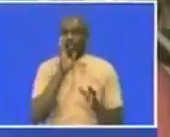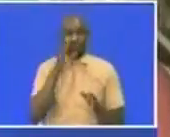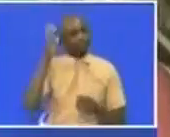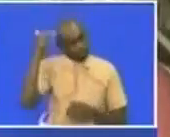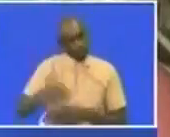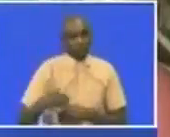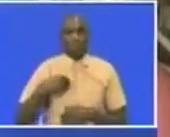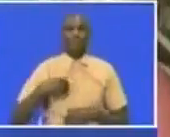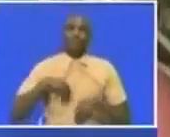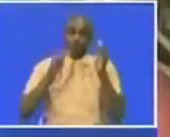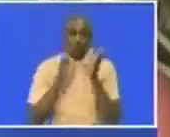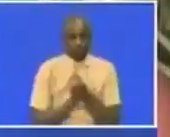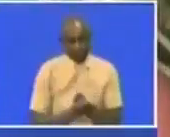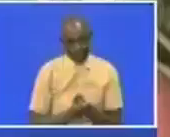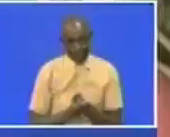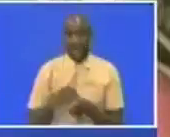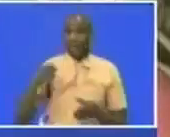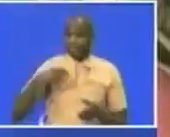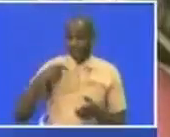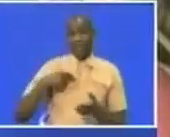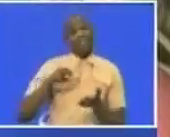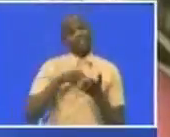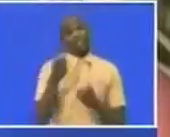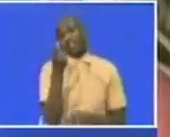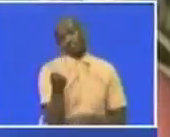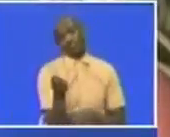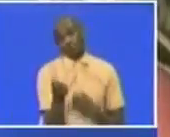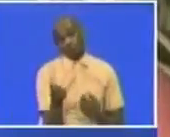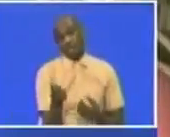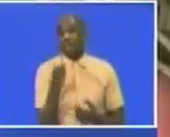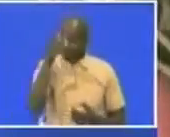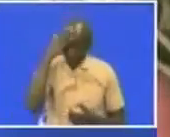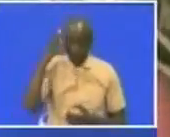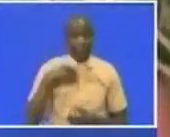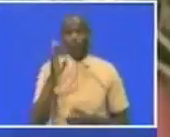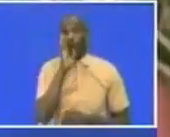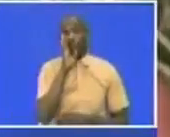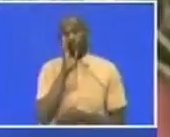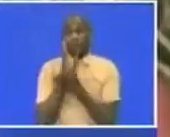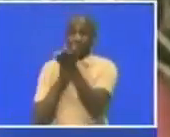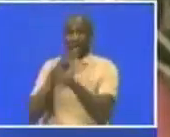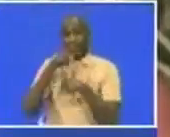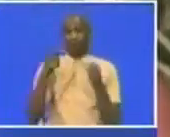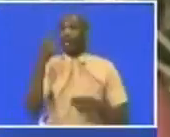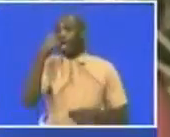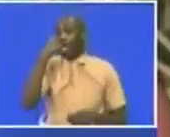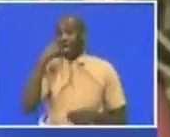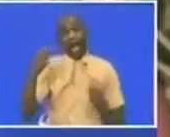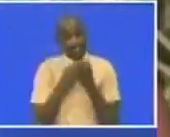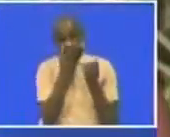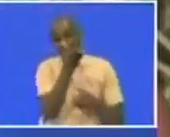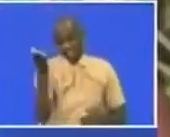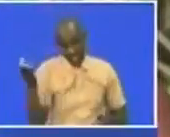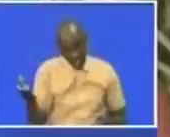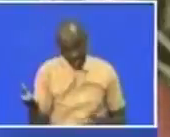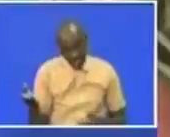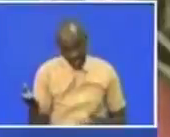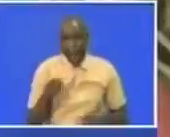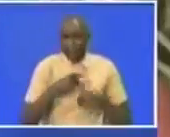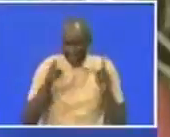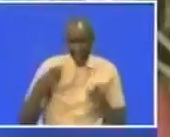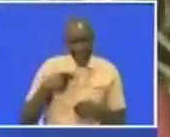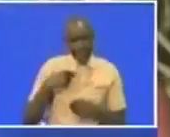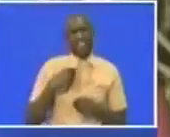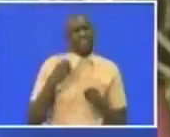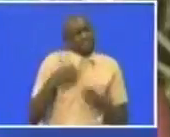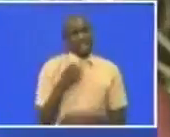Nilikuwa naogopa kidogo kwa sababu umejua watu huongea juu ya hizi machanjo zenye watoto wanapewa. Lakini nilikuwa